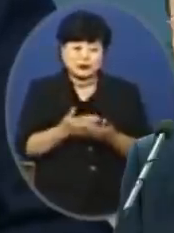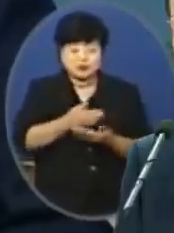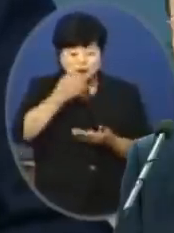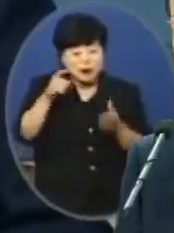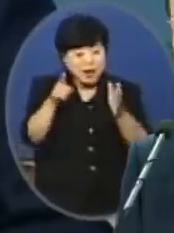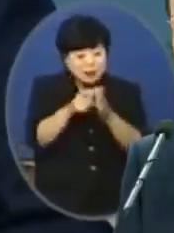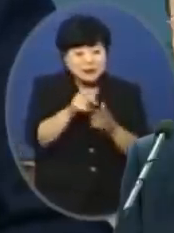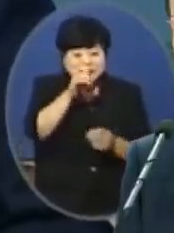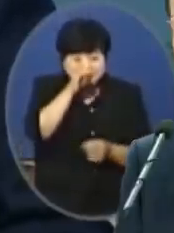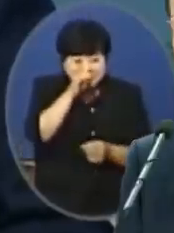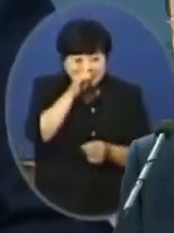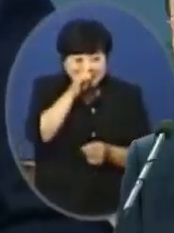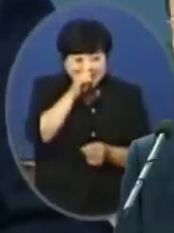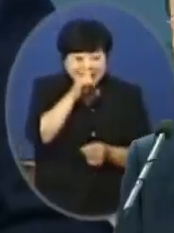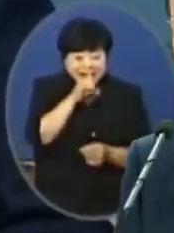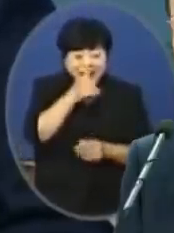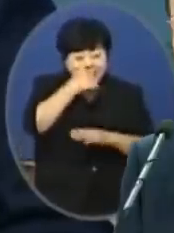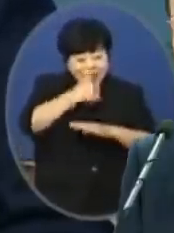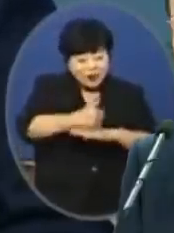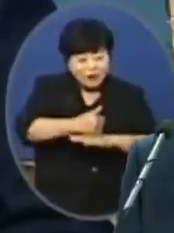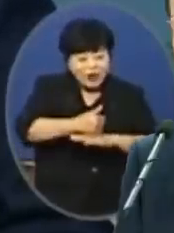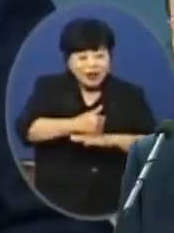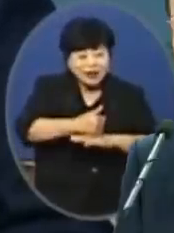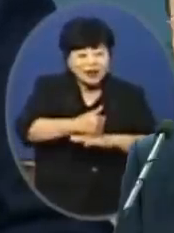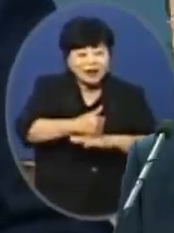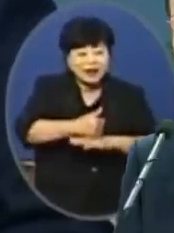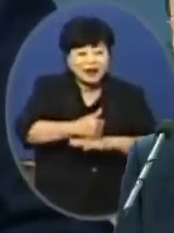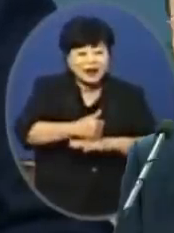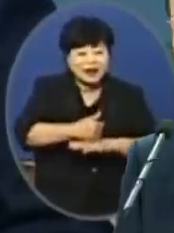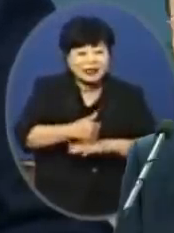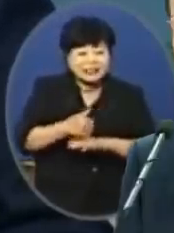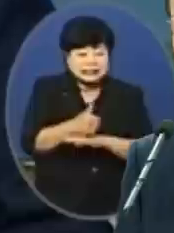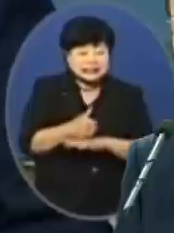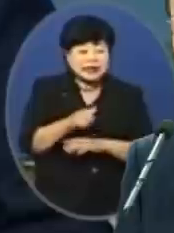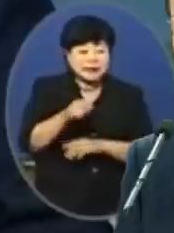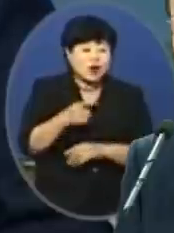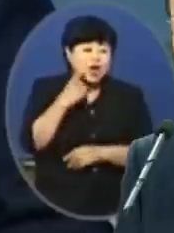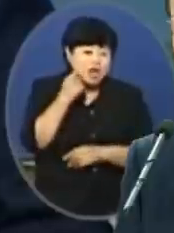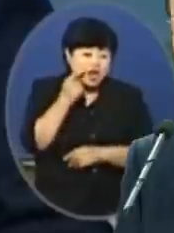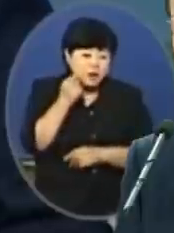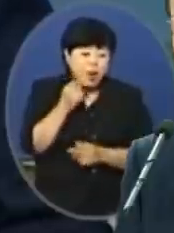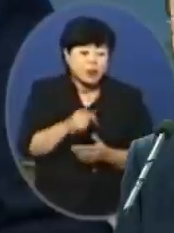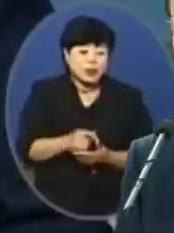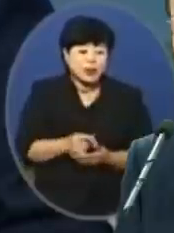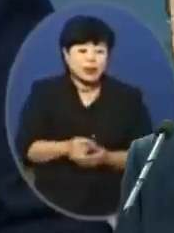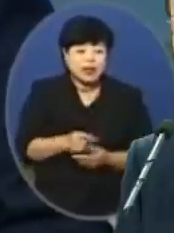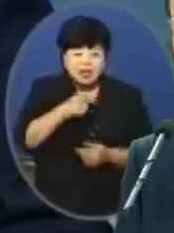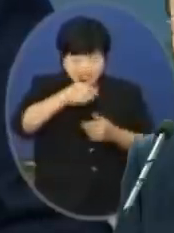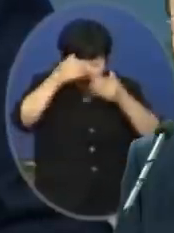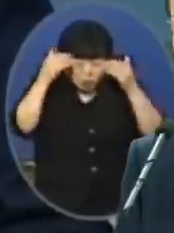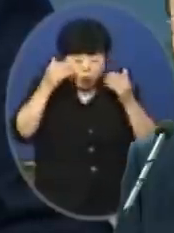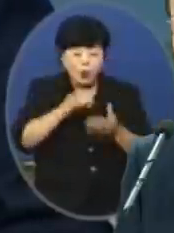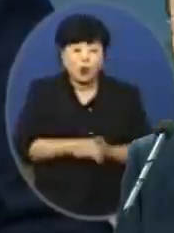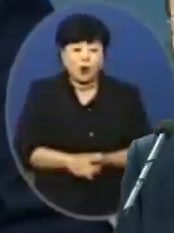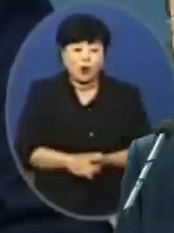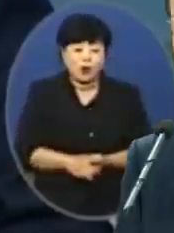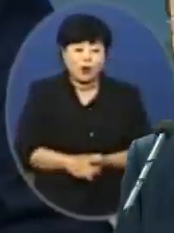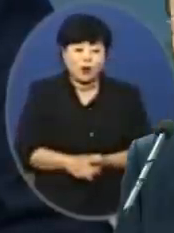꿈과 믿음은 있습니다. 그 결과로 싱가포르로 일본으로 인도로